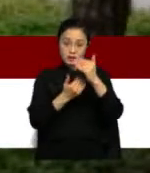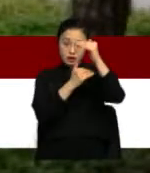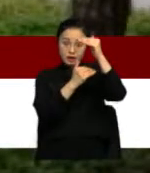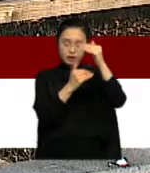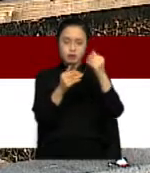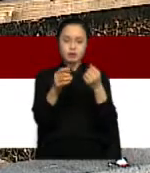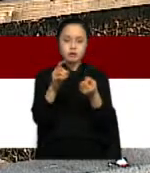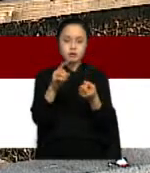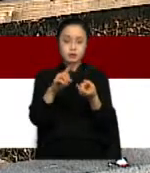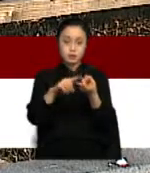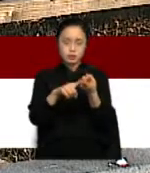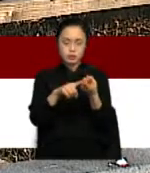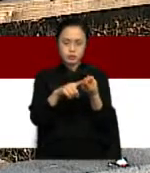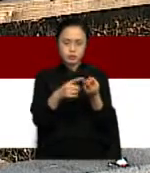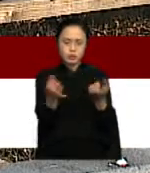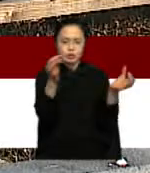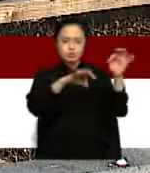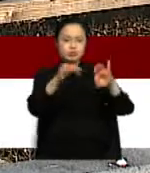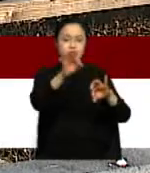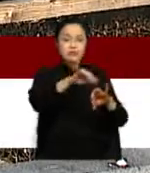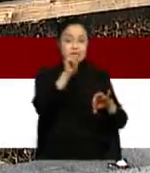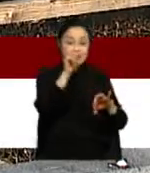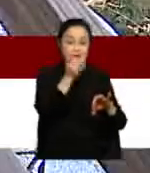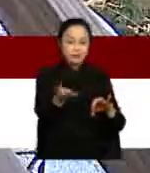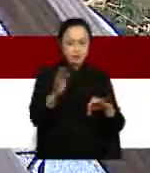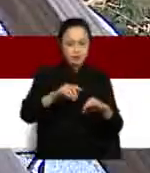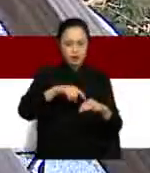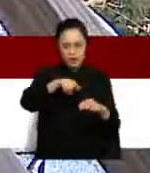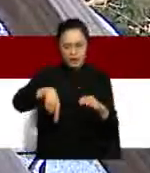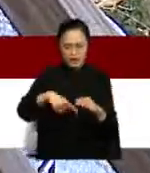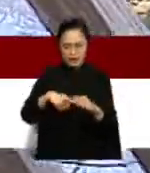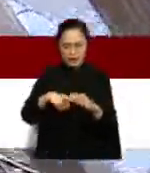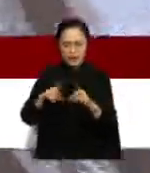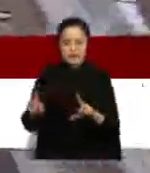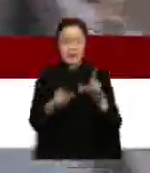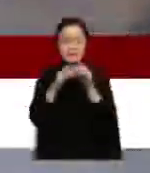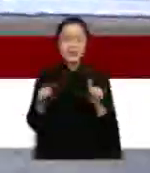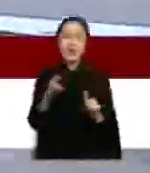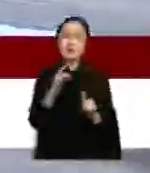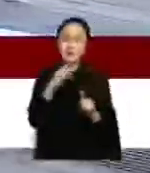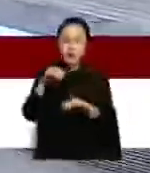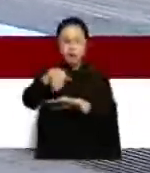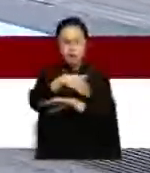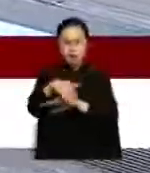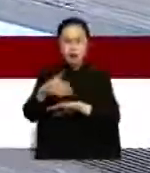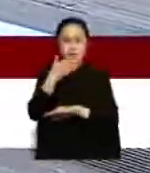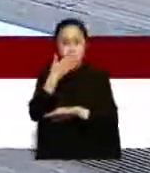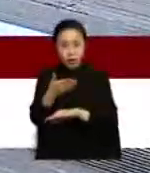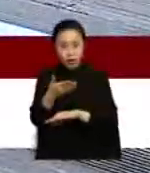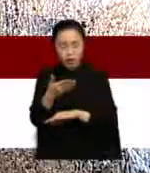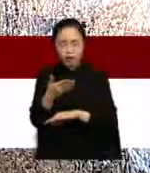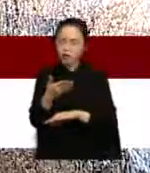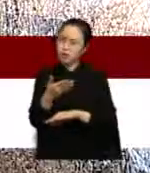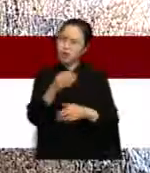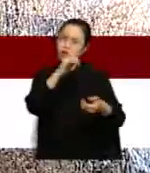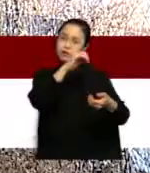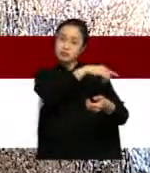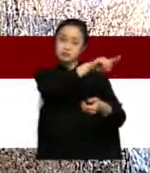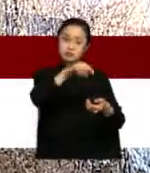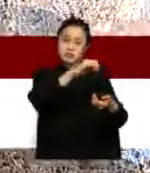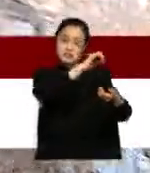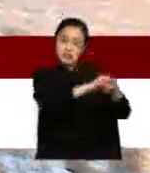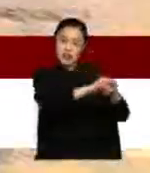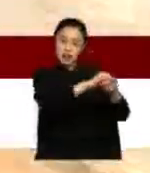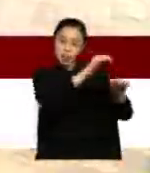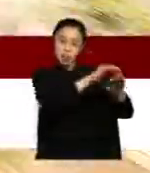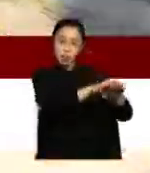있습니다 이같이 공공의 편의를 위한 시설 물이라는 애초 취지를 무색케 하는 기부 채 답이 이루어진 이유는 당시만 해도